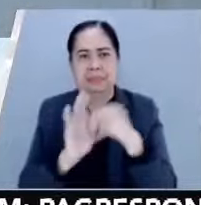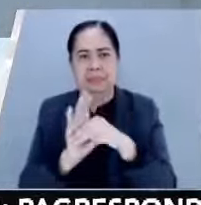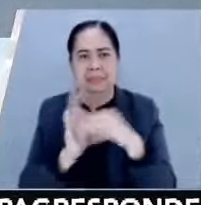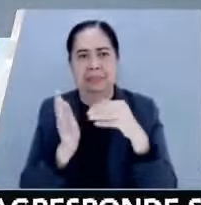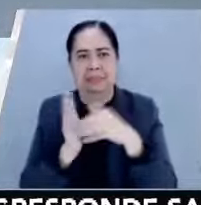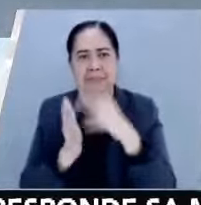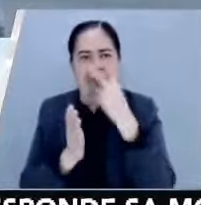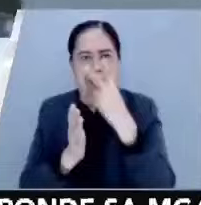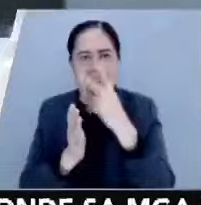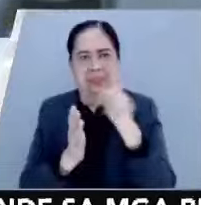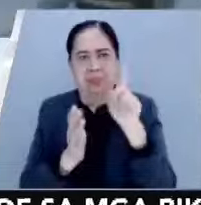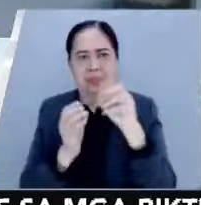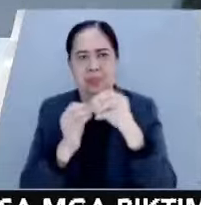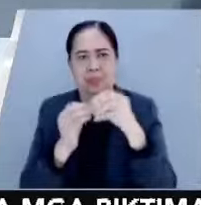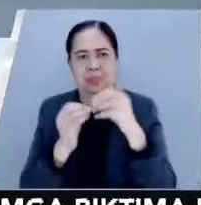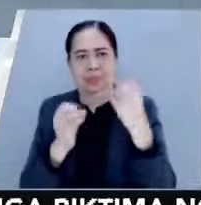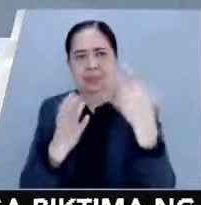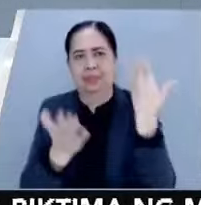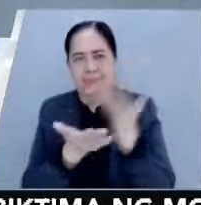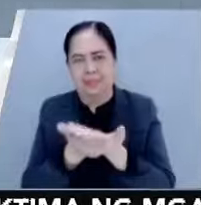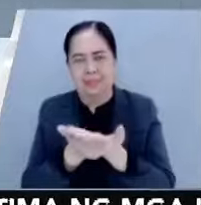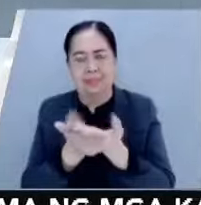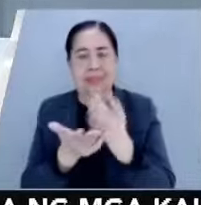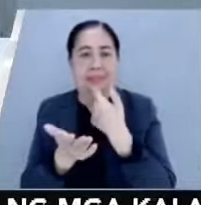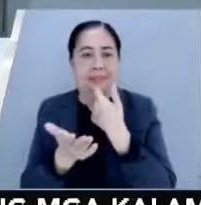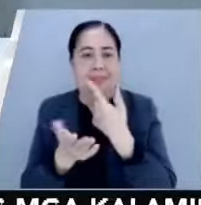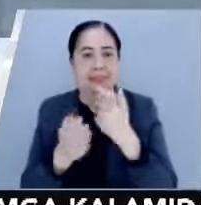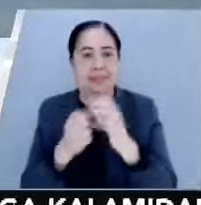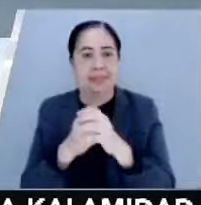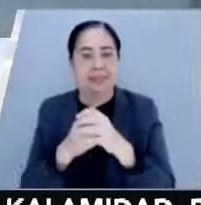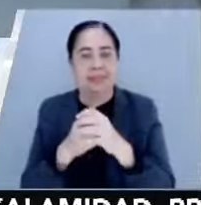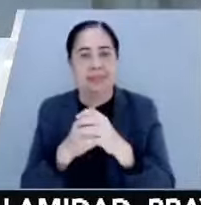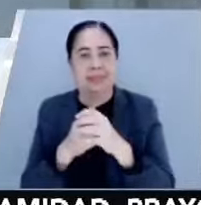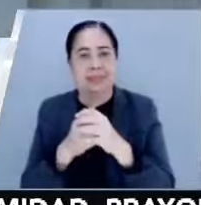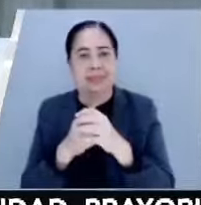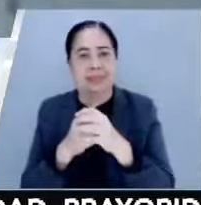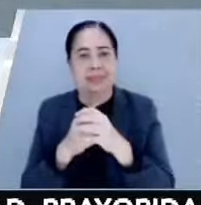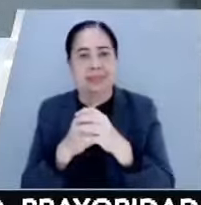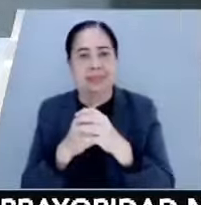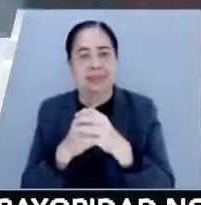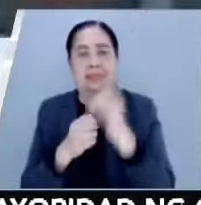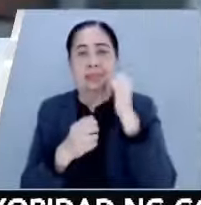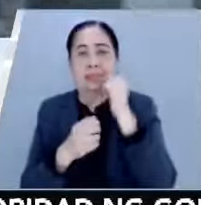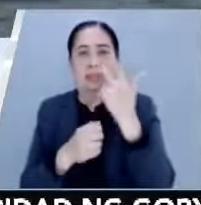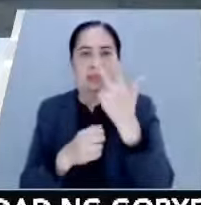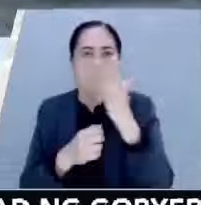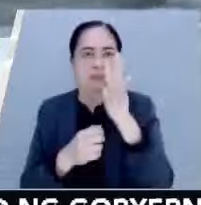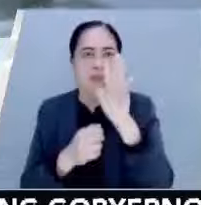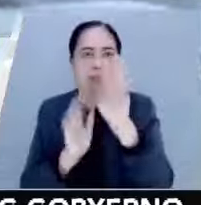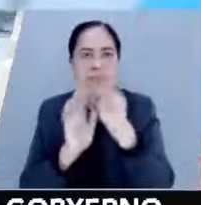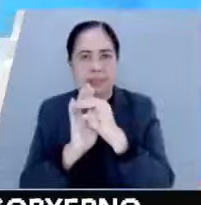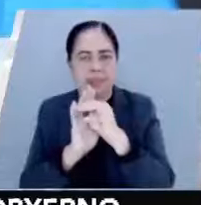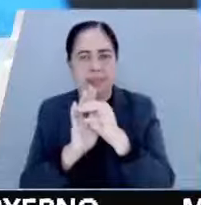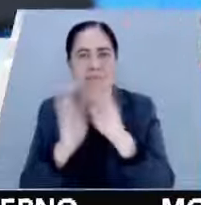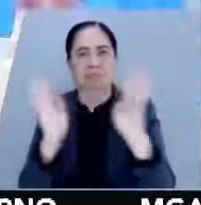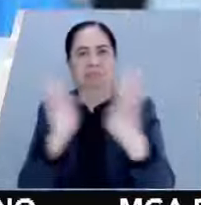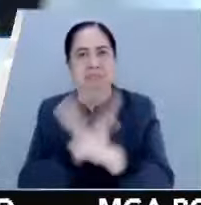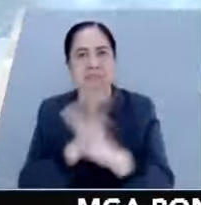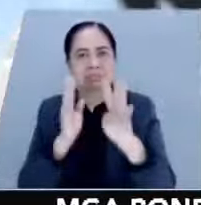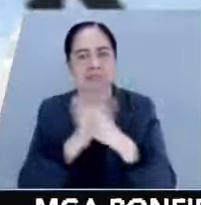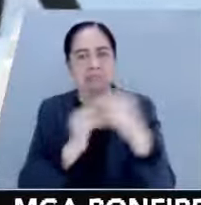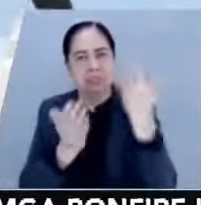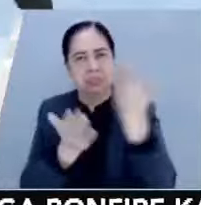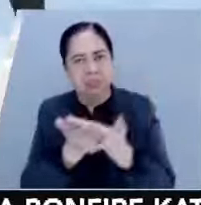nagdadatingan na naman kasi ang sinasabi nga sa atin kaya nabangit ko kanina every 3 to 5 minutes yyung interval ng dating ng mga pasahero